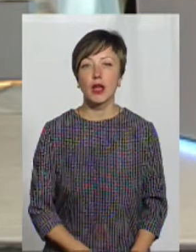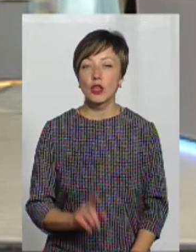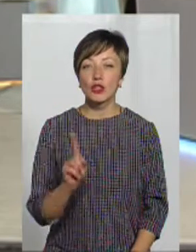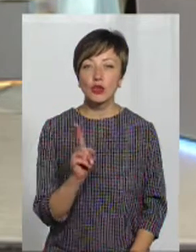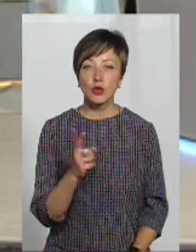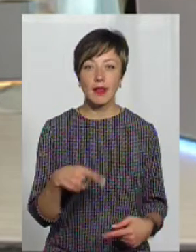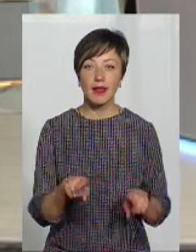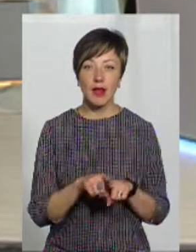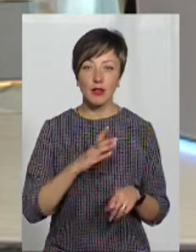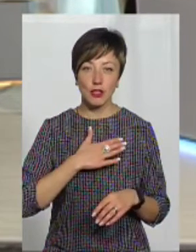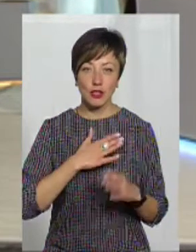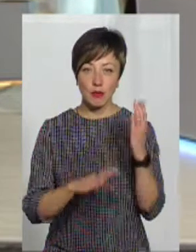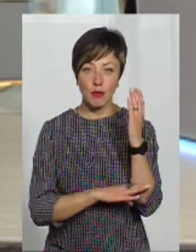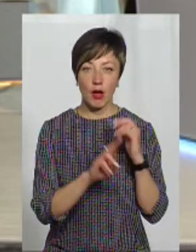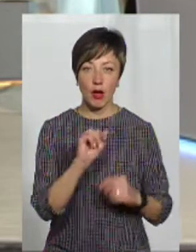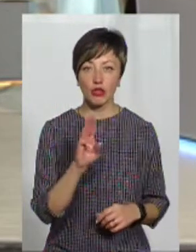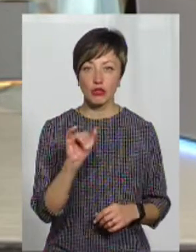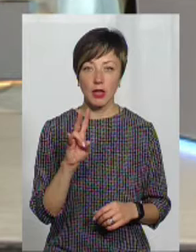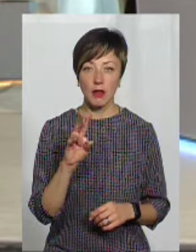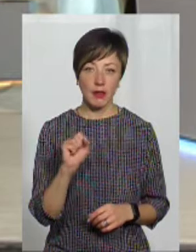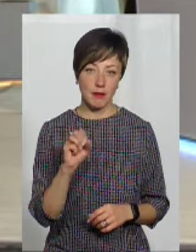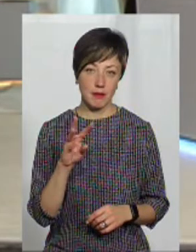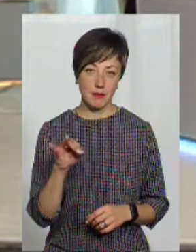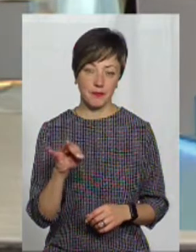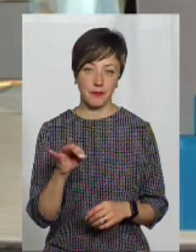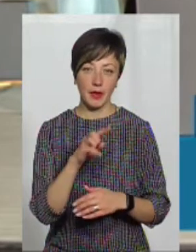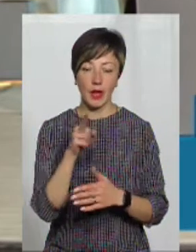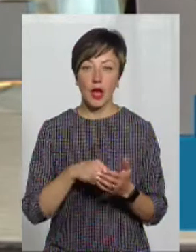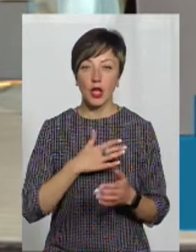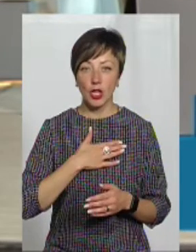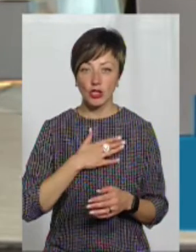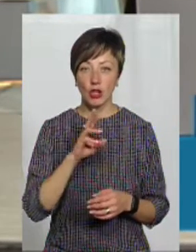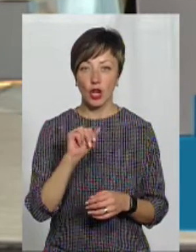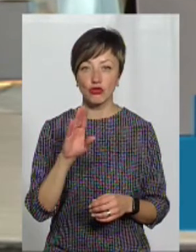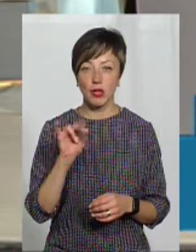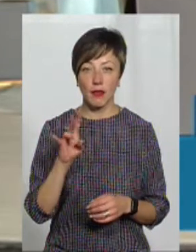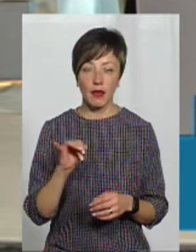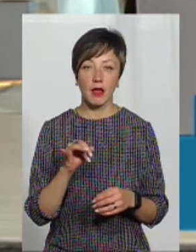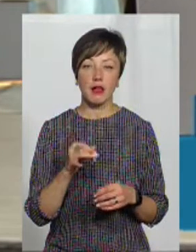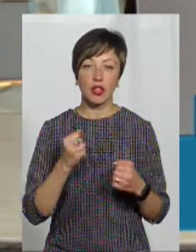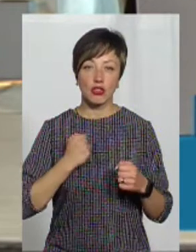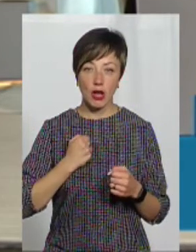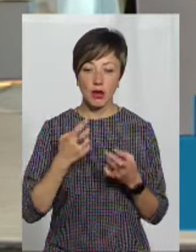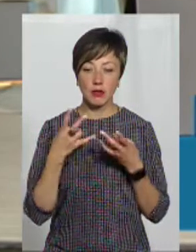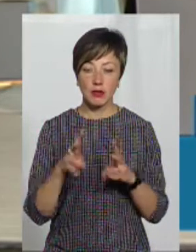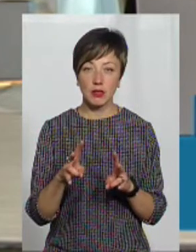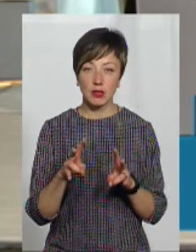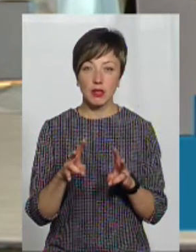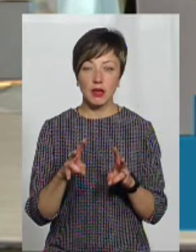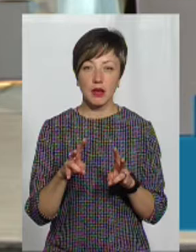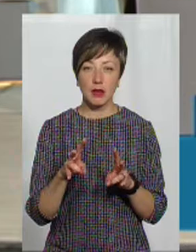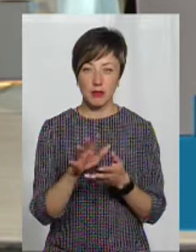Богдана, що не так з нашими каштанами? Наші каштани, на жаль, уражені шкідником.